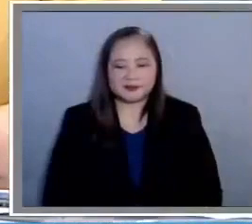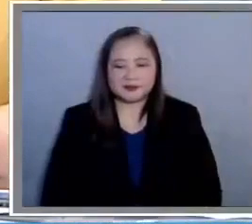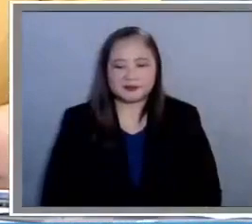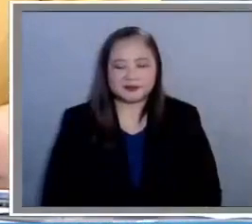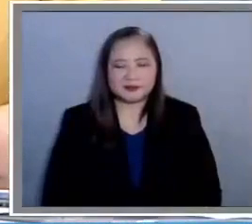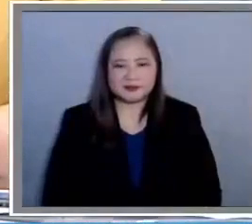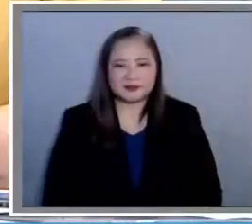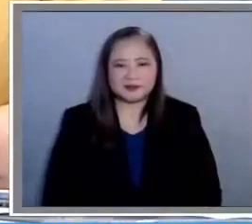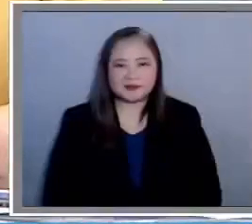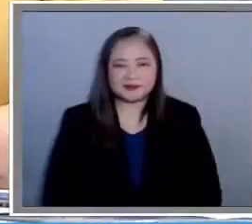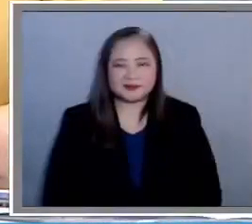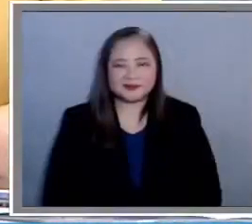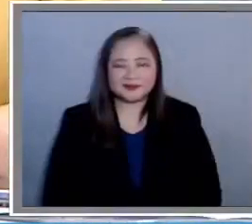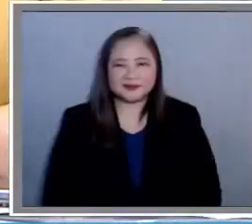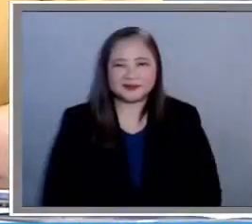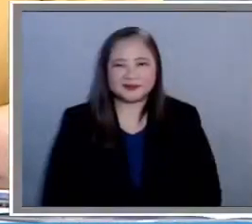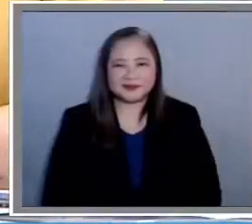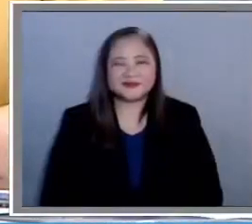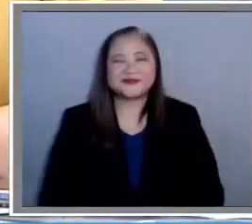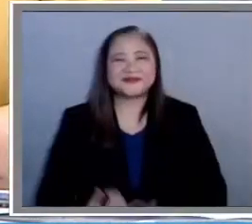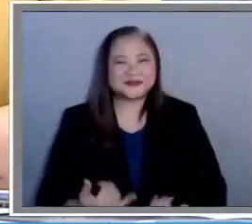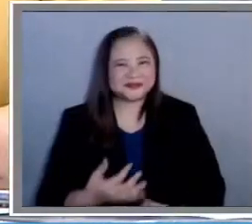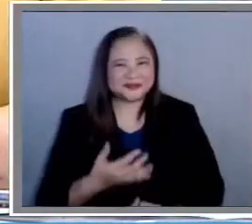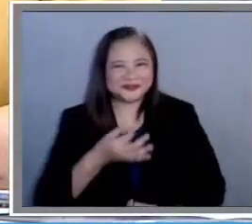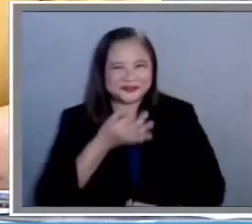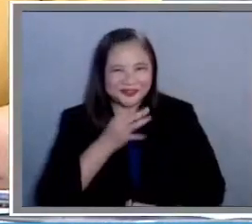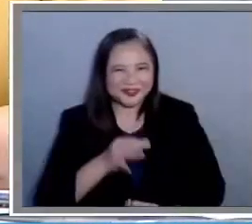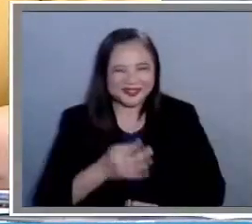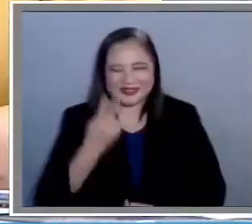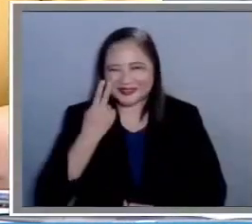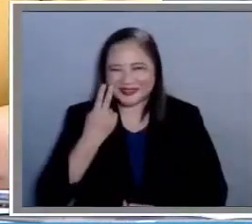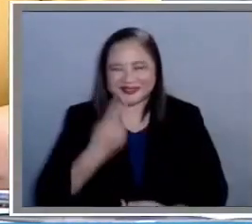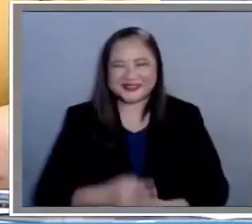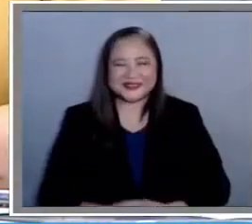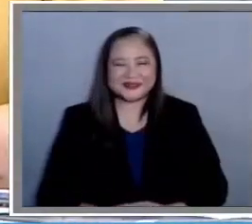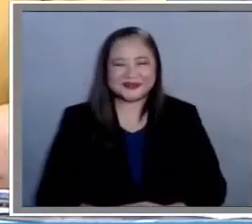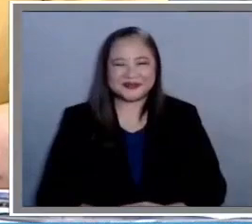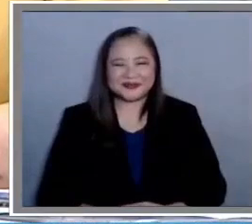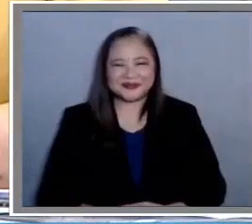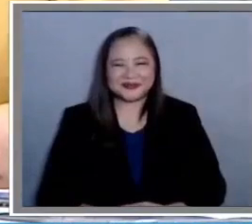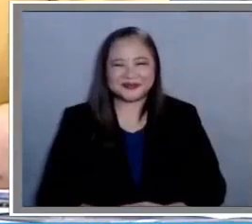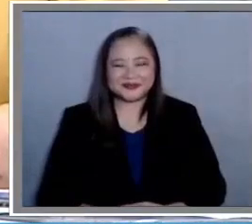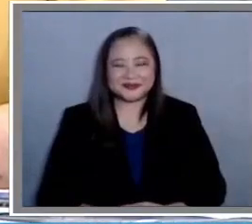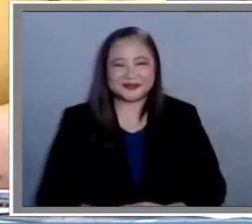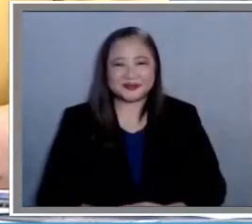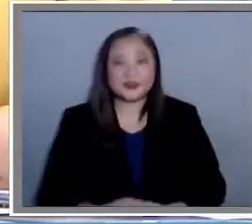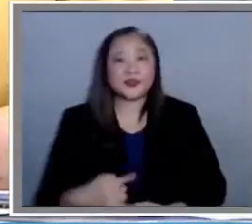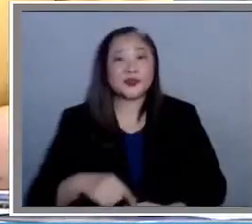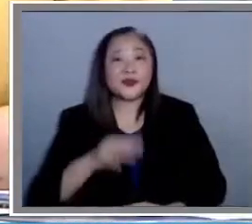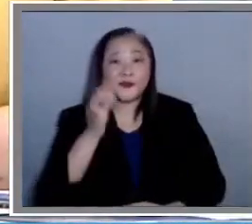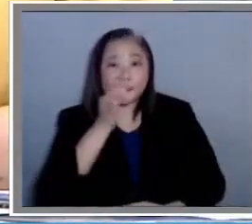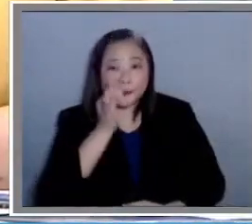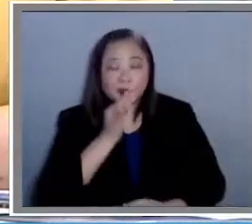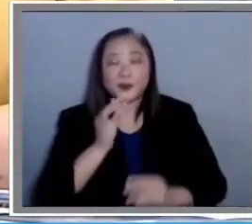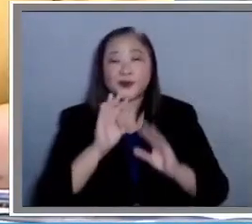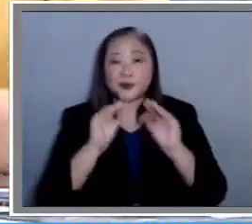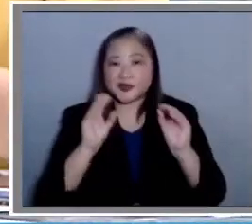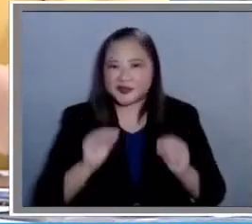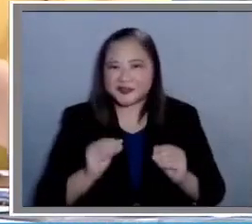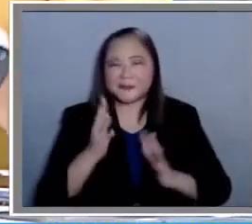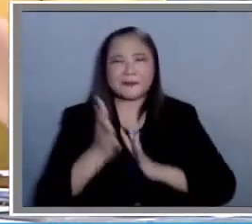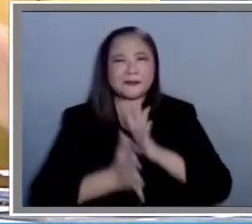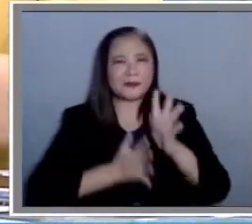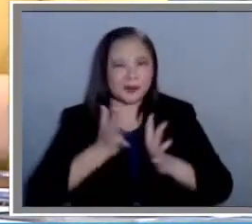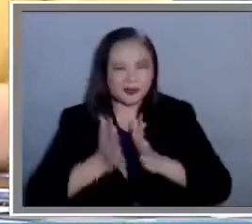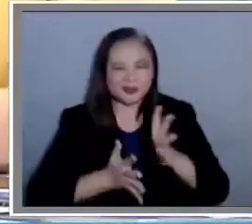Nako, eto, paborito ko to. Napapanood ko to eh. Maring Aubrey, sa mga Pinoy Christmas parties kasi, di ba? Mm-hmm. Ang